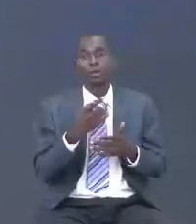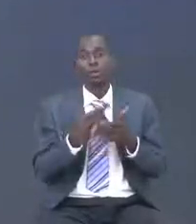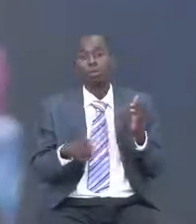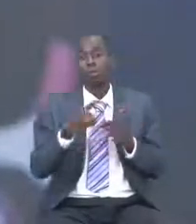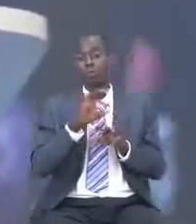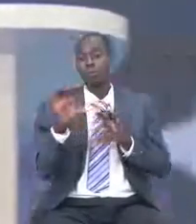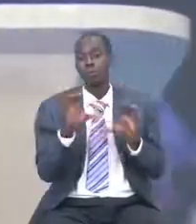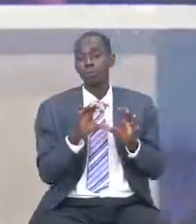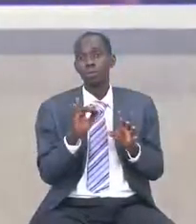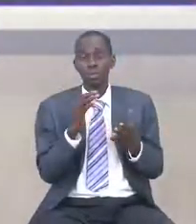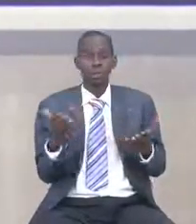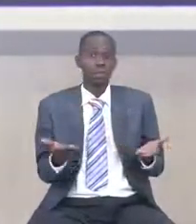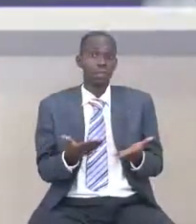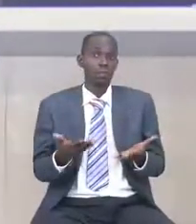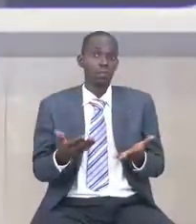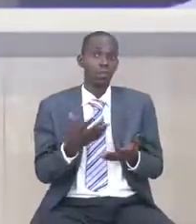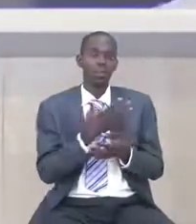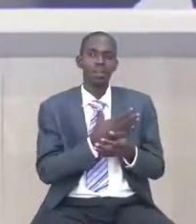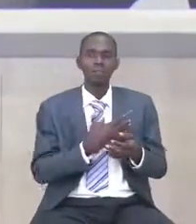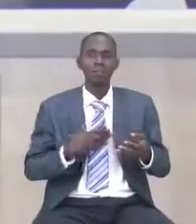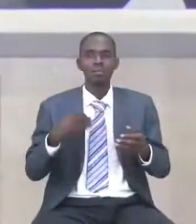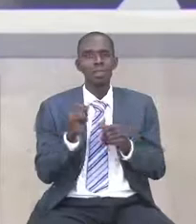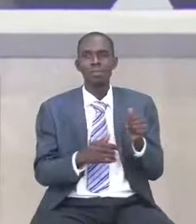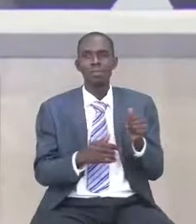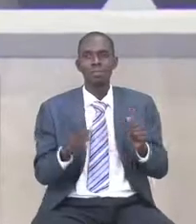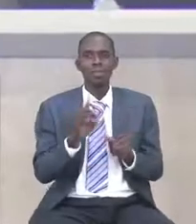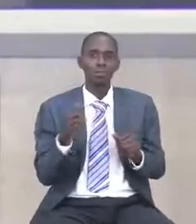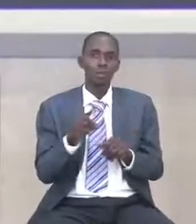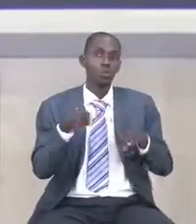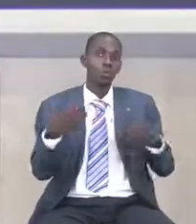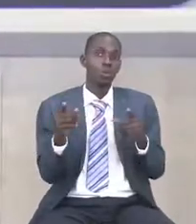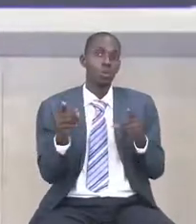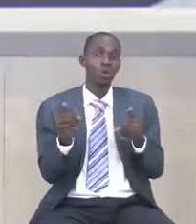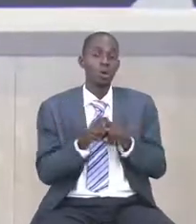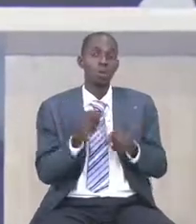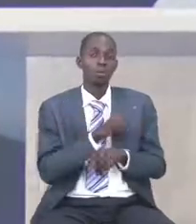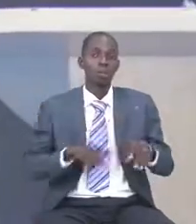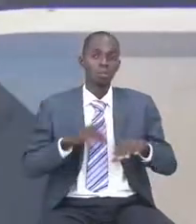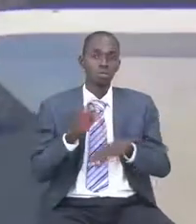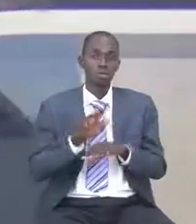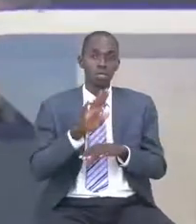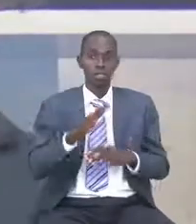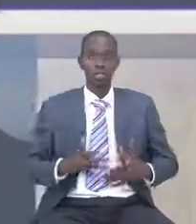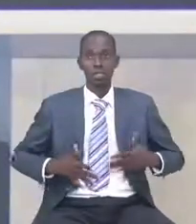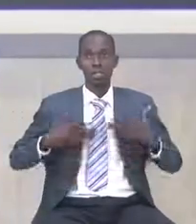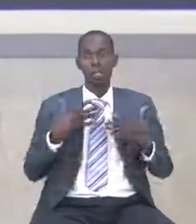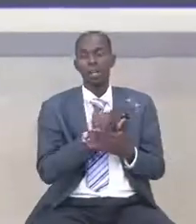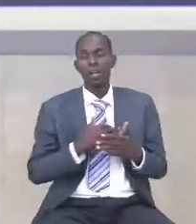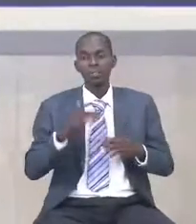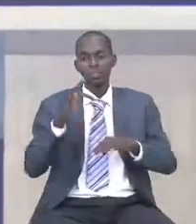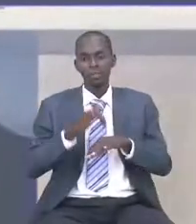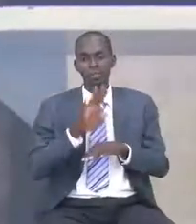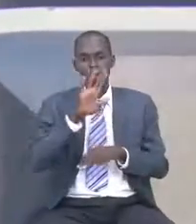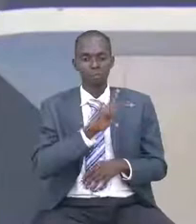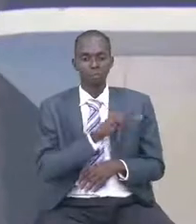suis excité pour travailler. Et je ferai du bien aujourd'hui. Tu viens, partout tu vas, comme le